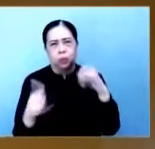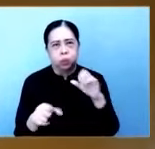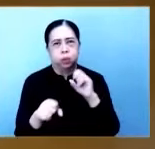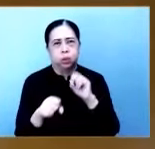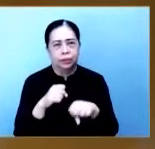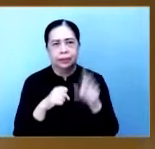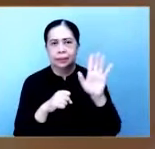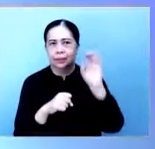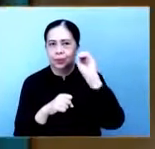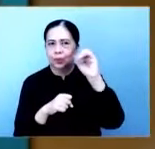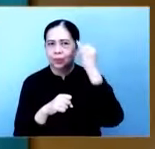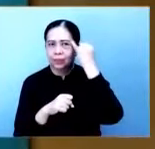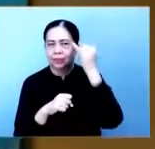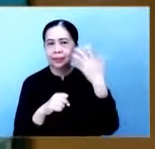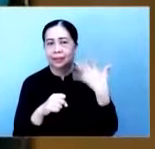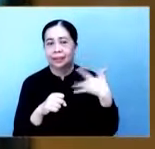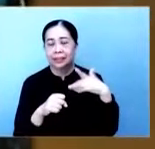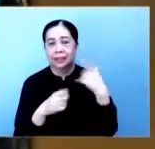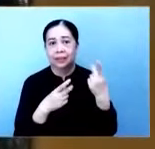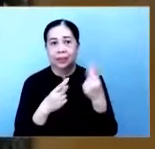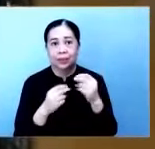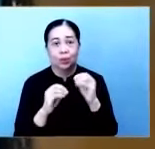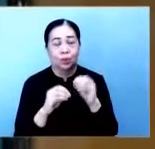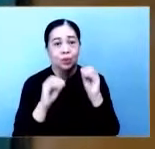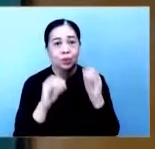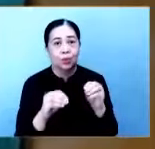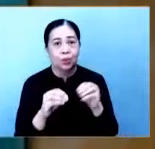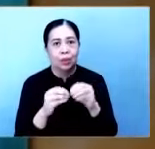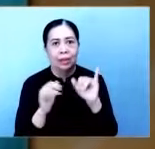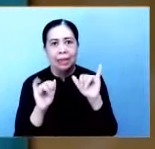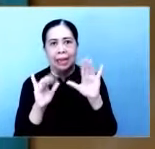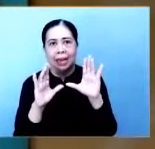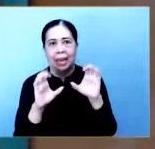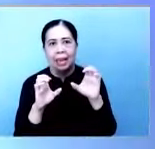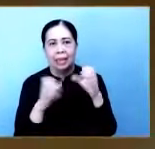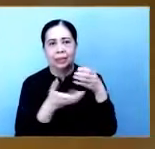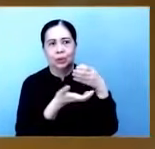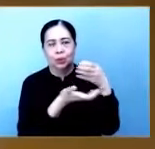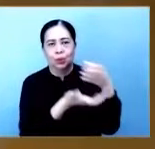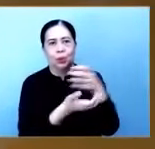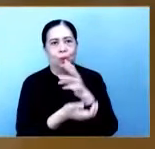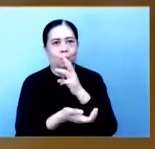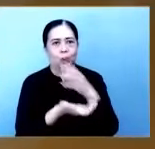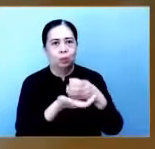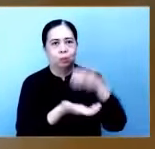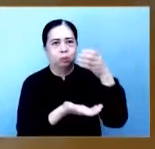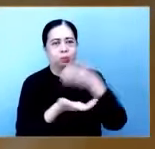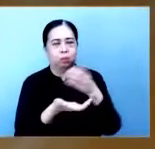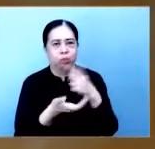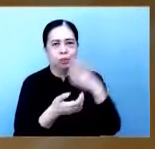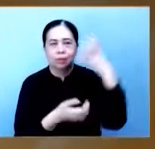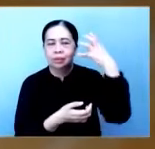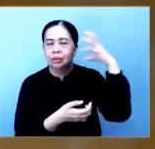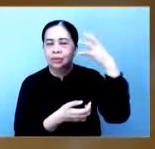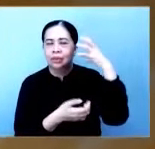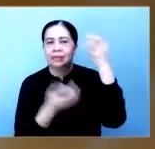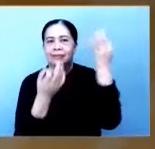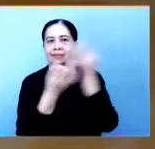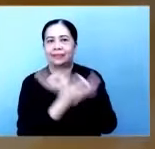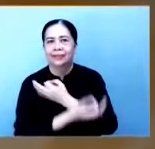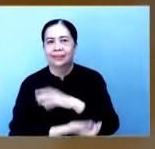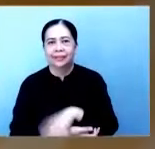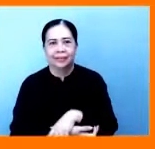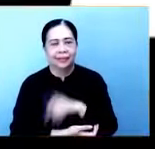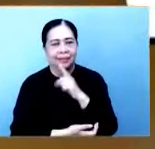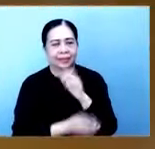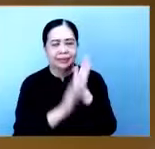niya. Kinabitan niya lang naman ito ng nagyeyelong bote ng tubig para ang kanyang tulog presko at